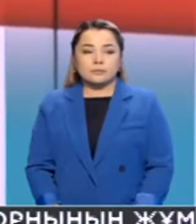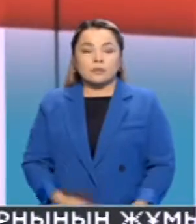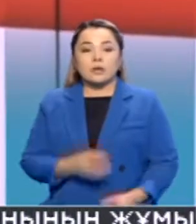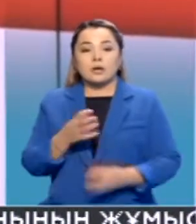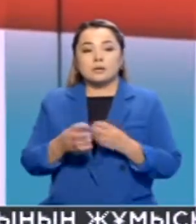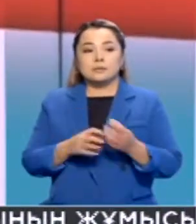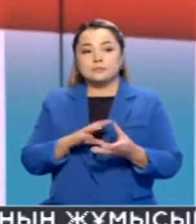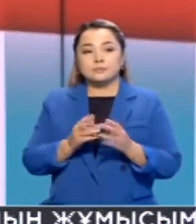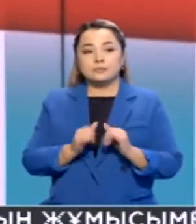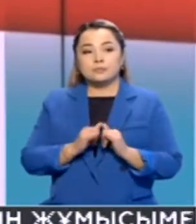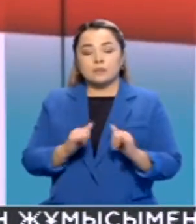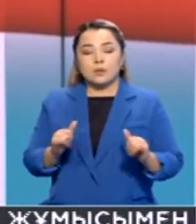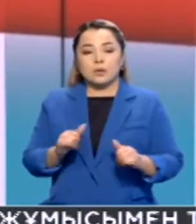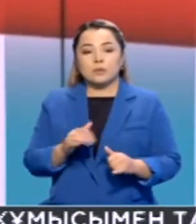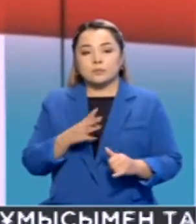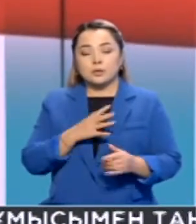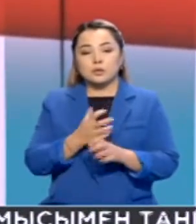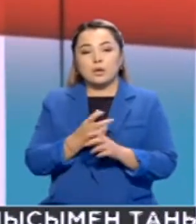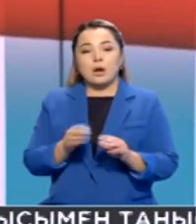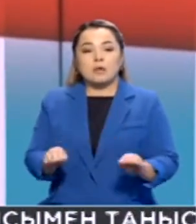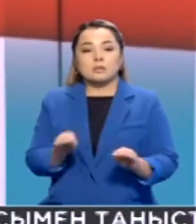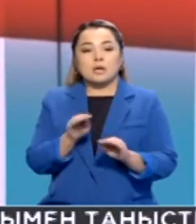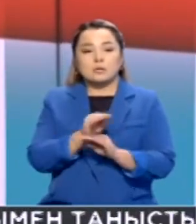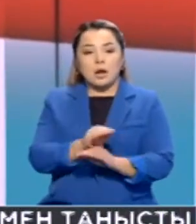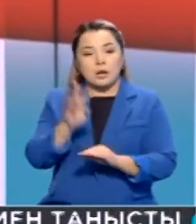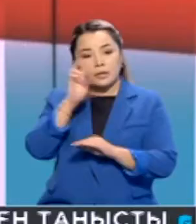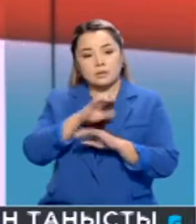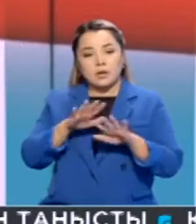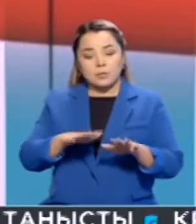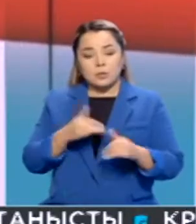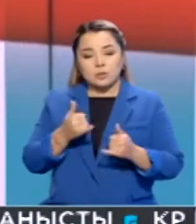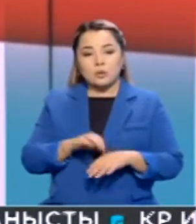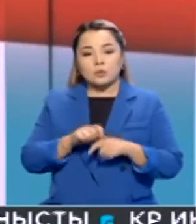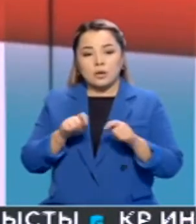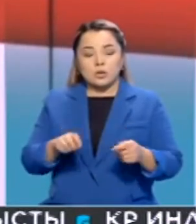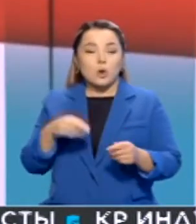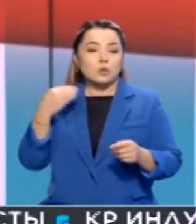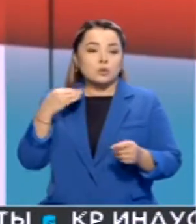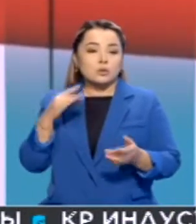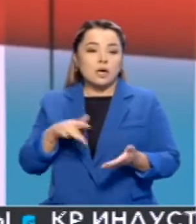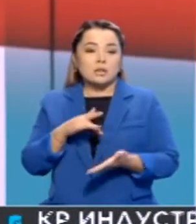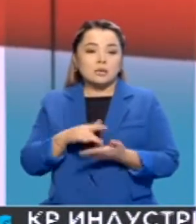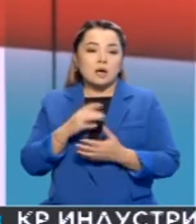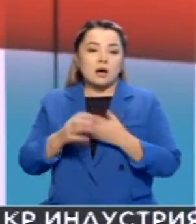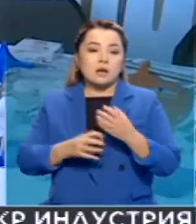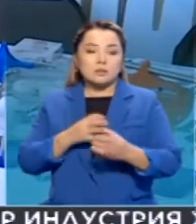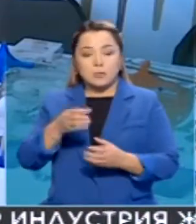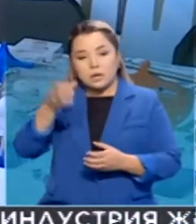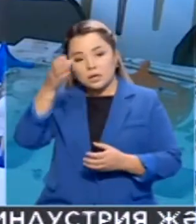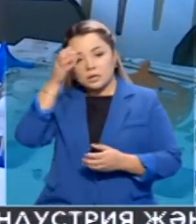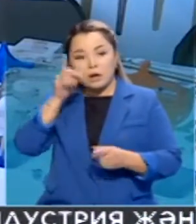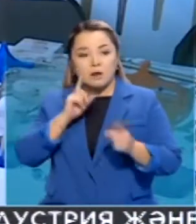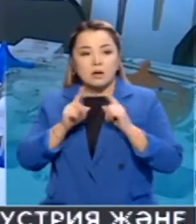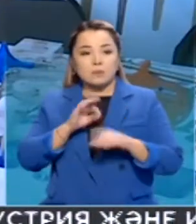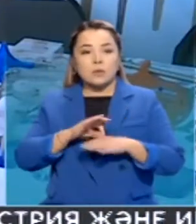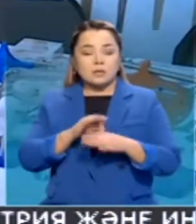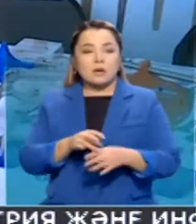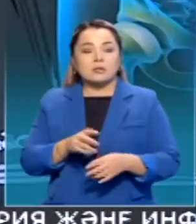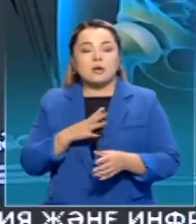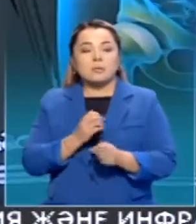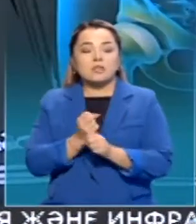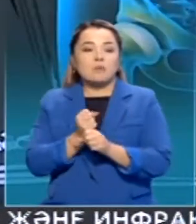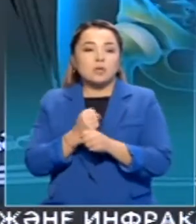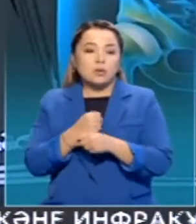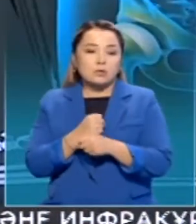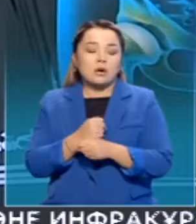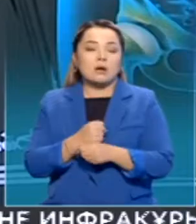Әлем бойынша кейін таралған сүйікті ауыстыру тәжірибесі біздің елімізде де жолға қойылған. Түркістанда өткен халықаралық ғылыми конференцияда травматологтар мен ортопед